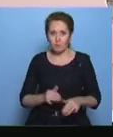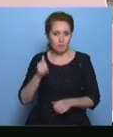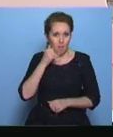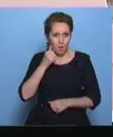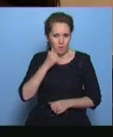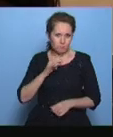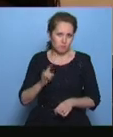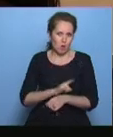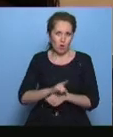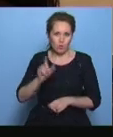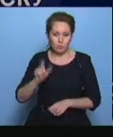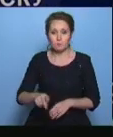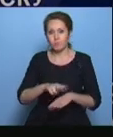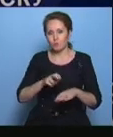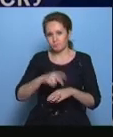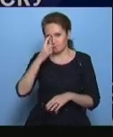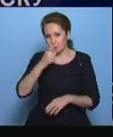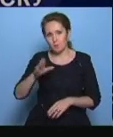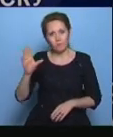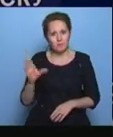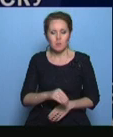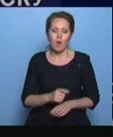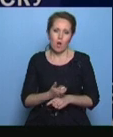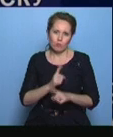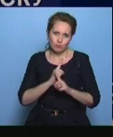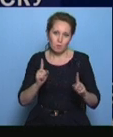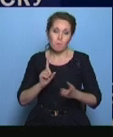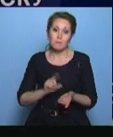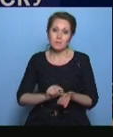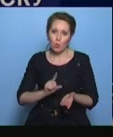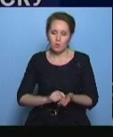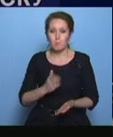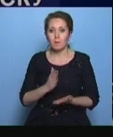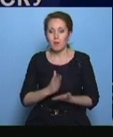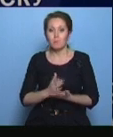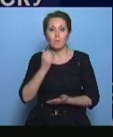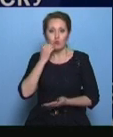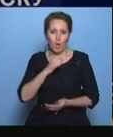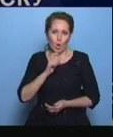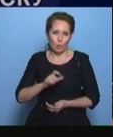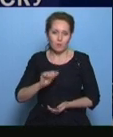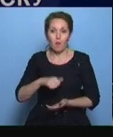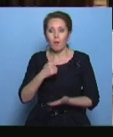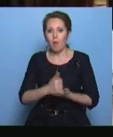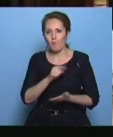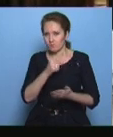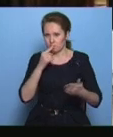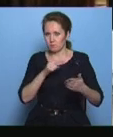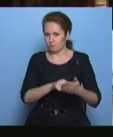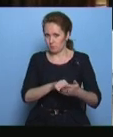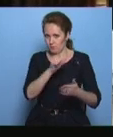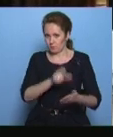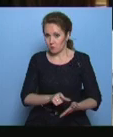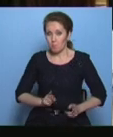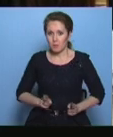Ижевская полиция сегодня предупредила всех, но особенно пенсионеров, поскольку именно пожилые люди – главная мишень преступников. Уже более